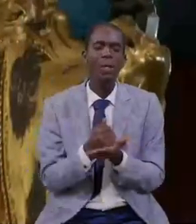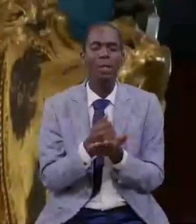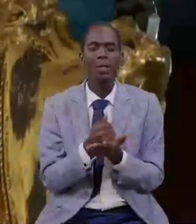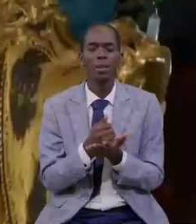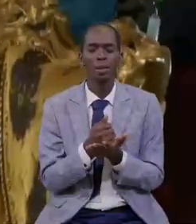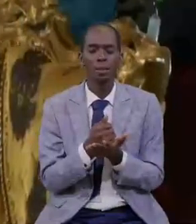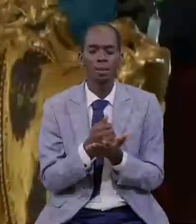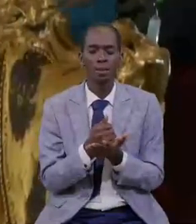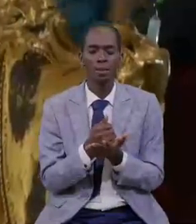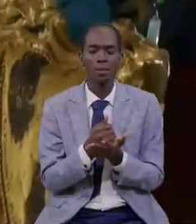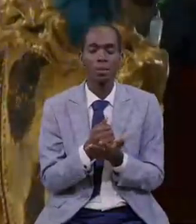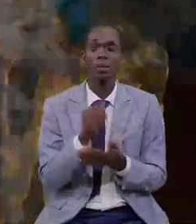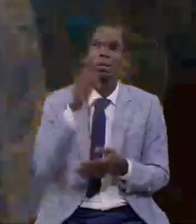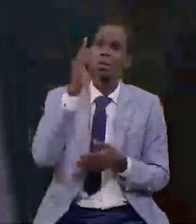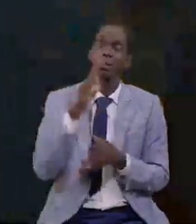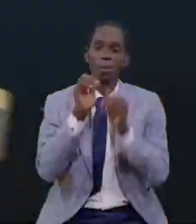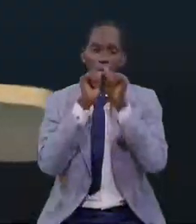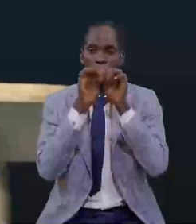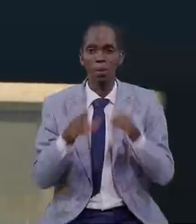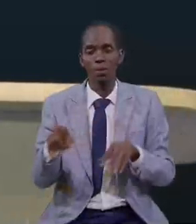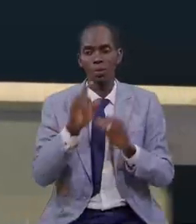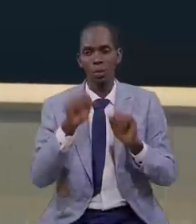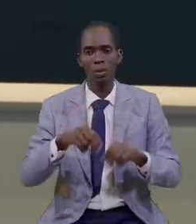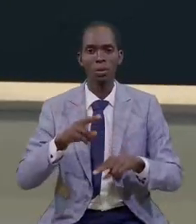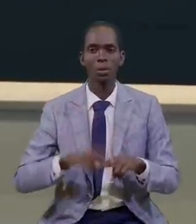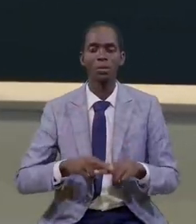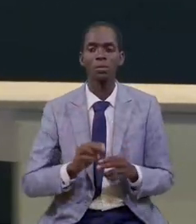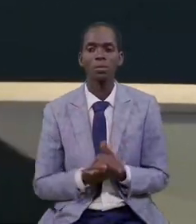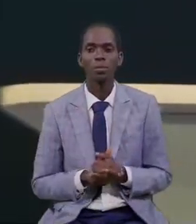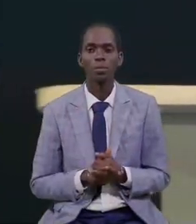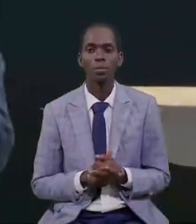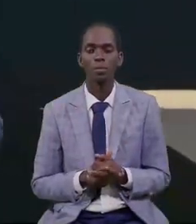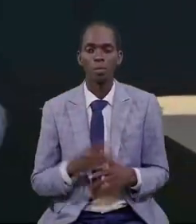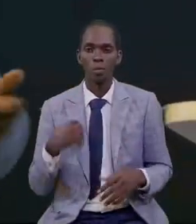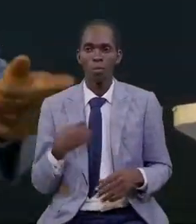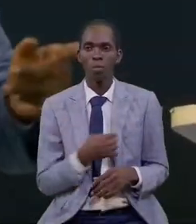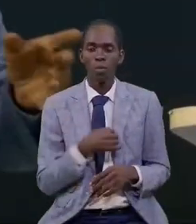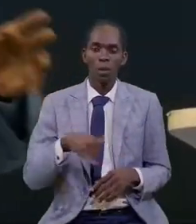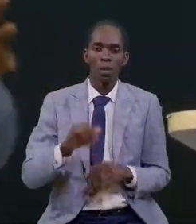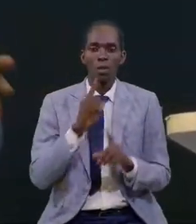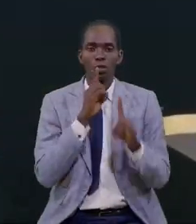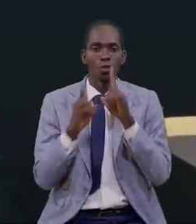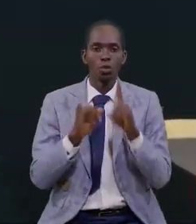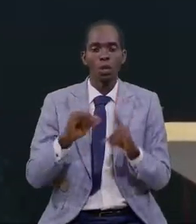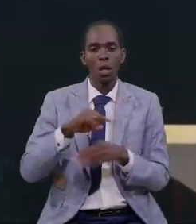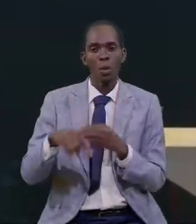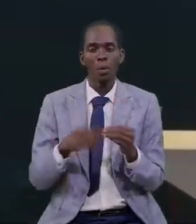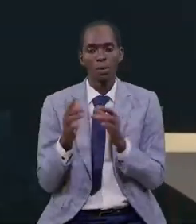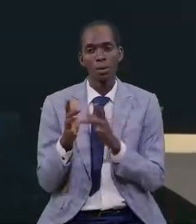prions que Dieu vous bénisse pour vous asseoir nous parlons toujours de Jésus